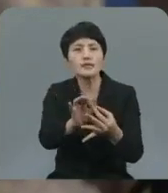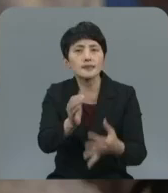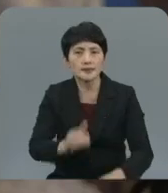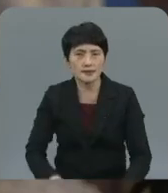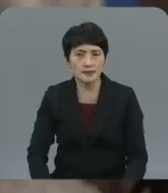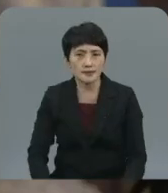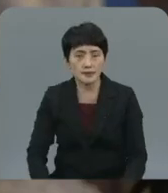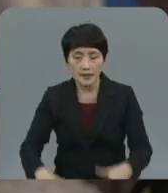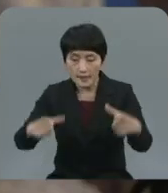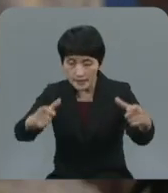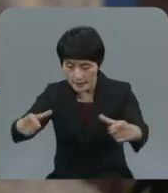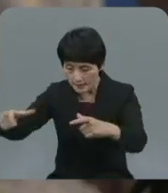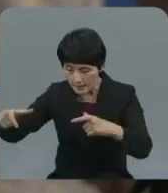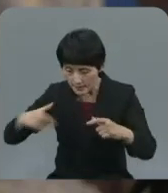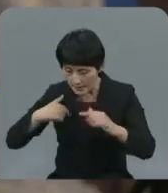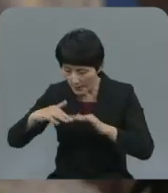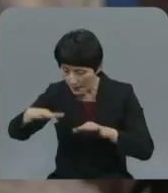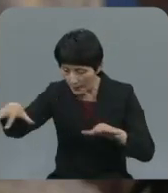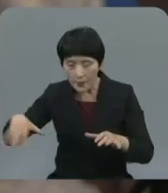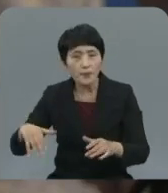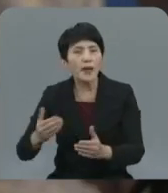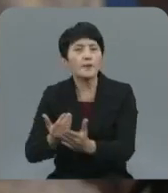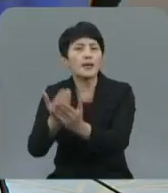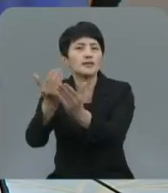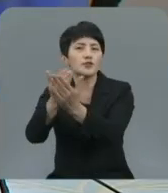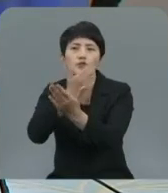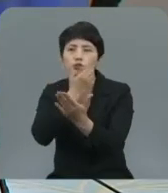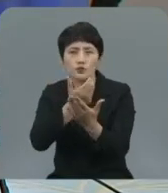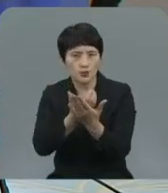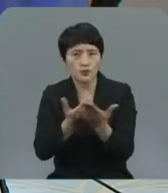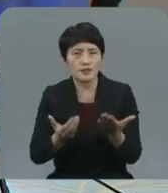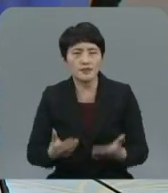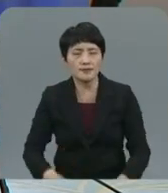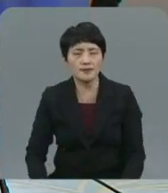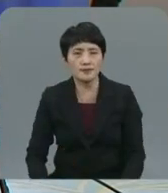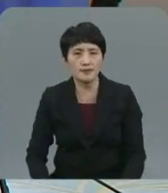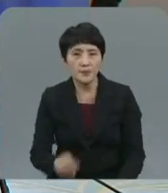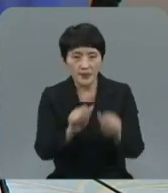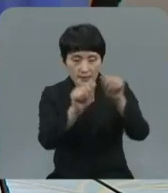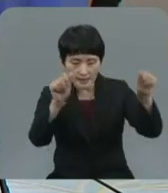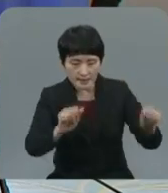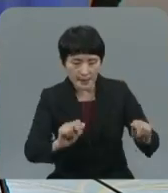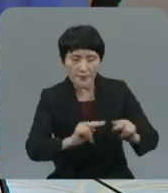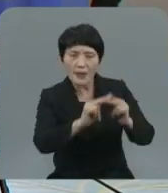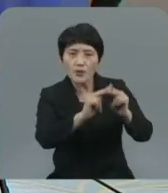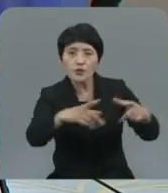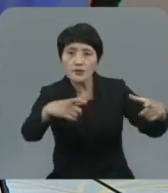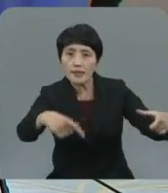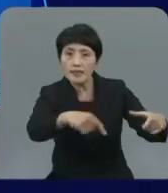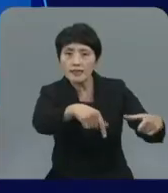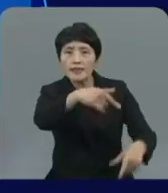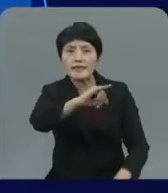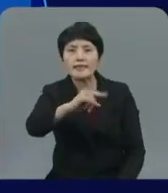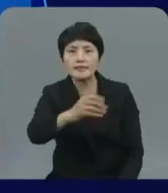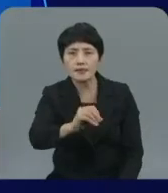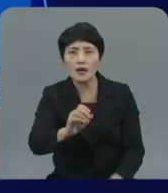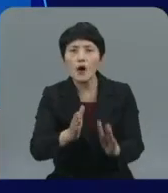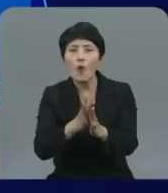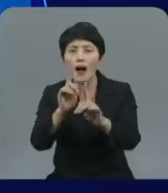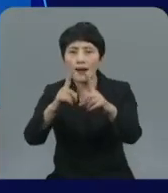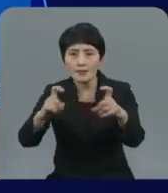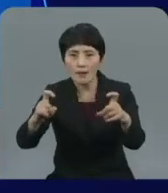Dollar den weltgrößten Cluster für hochmoderne System Halbleitern der Hauptstadtregion zu schaffen dabei würden die